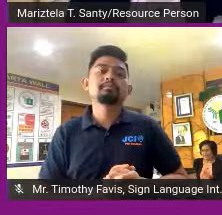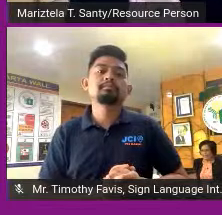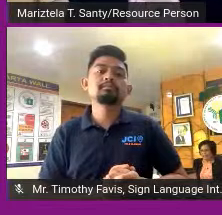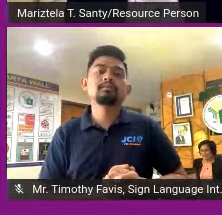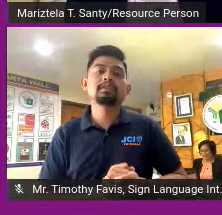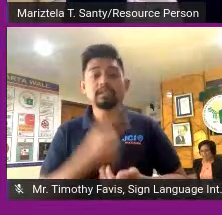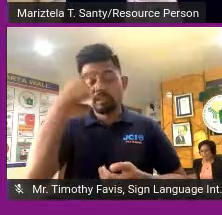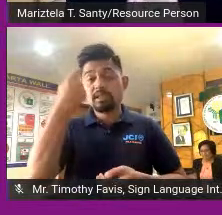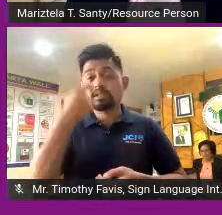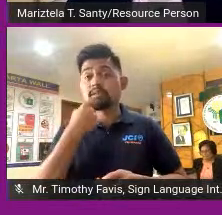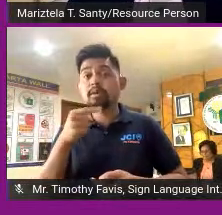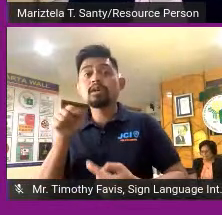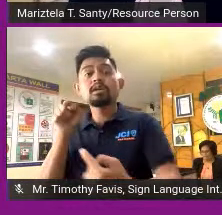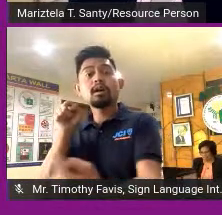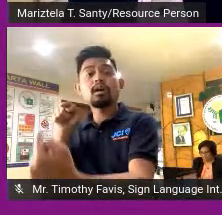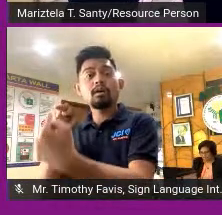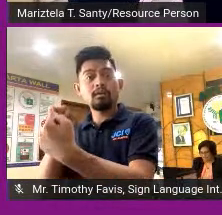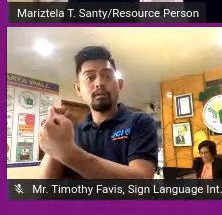naka-link